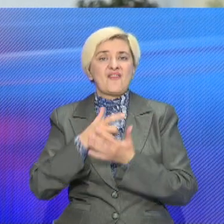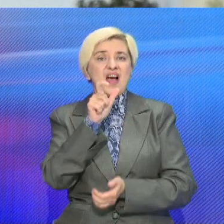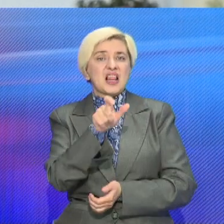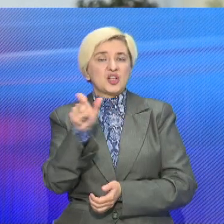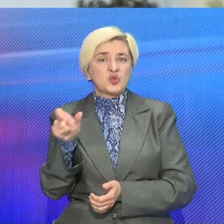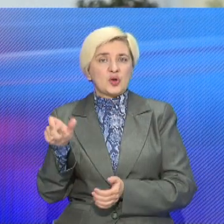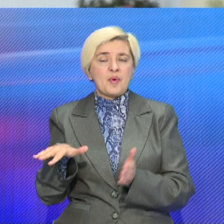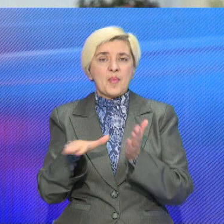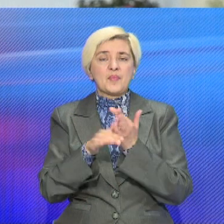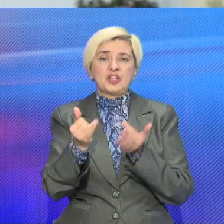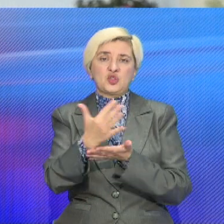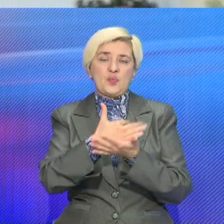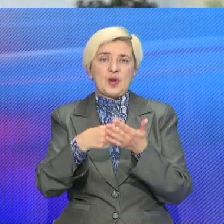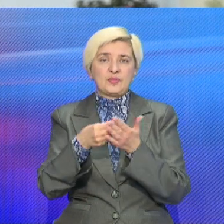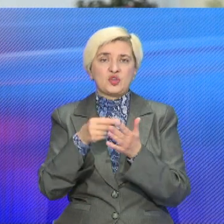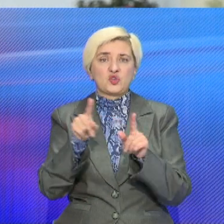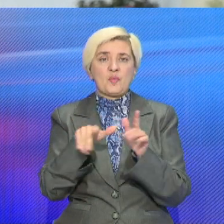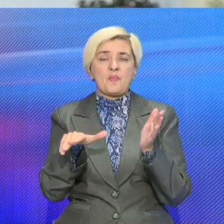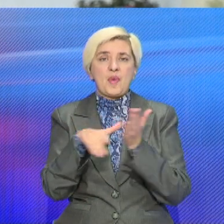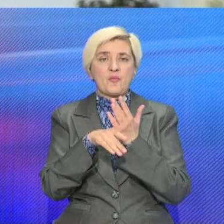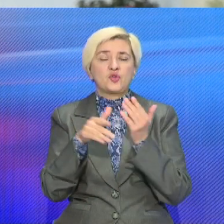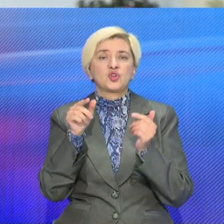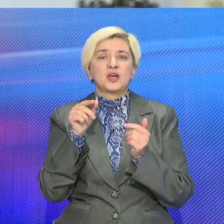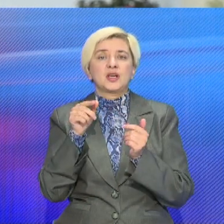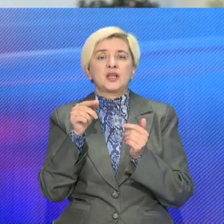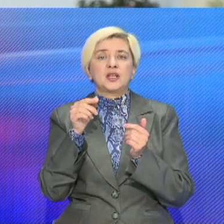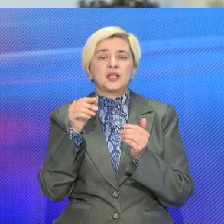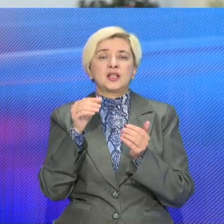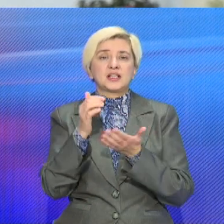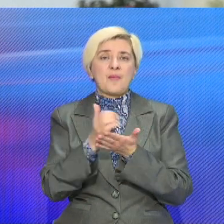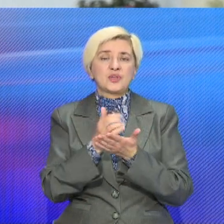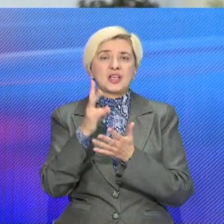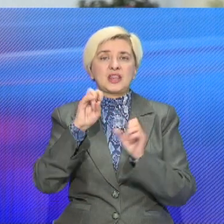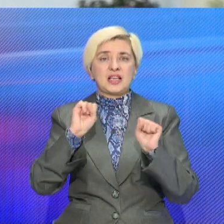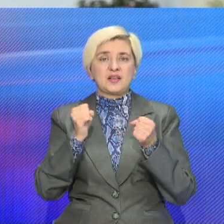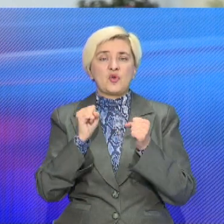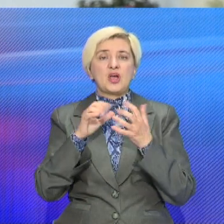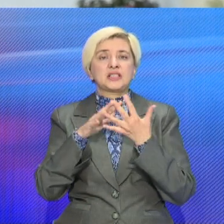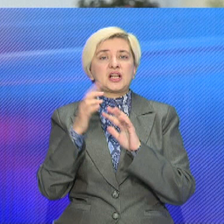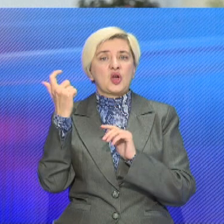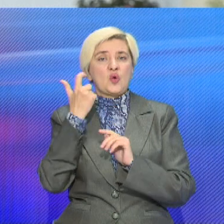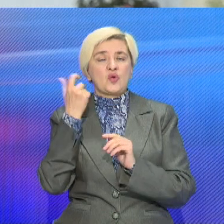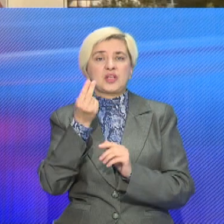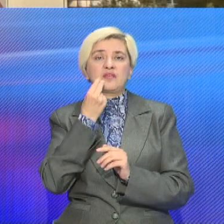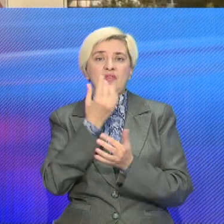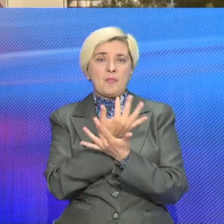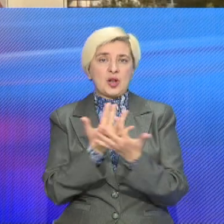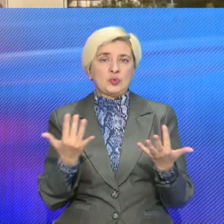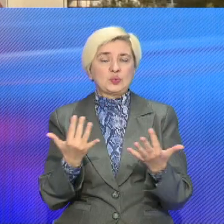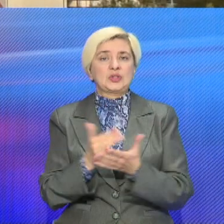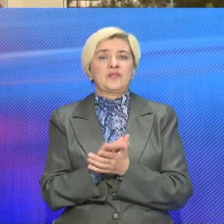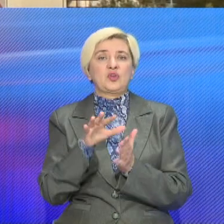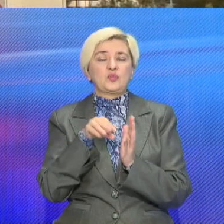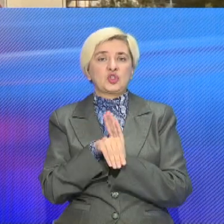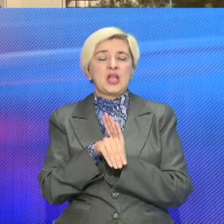же, собираем денежные средства для того, чтобы сейчас помочь нам и запастись на зиму сельскохозяйственной продукции в том числе. Акции